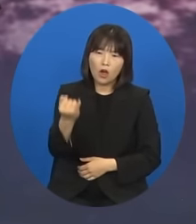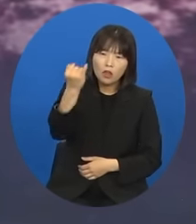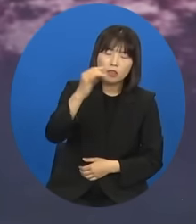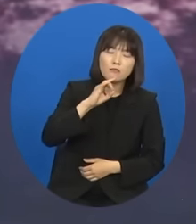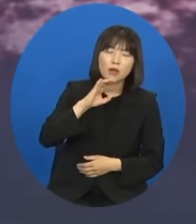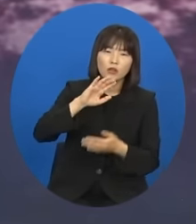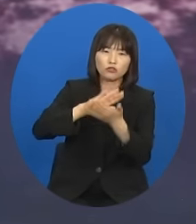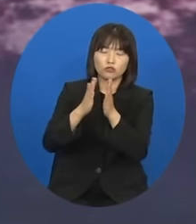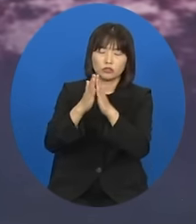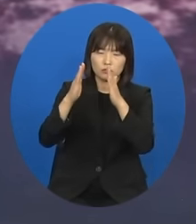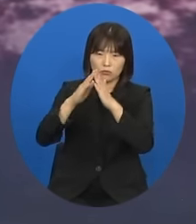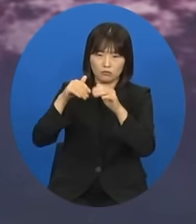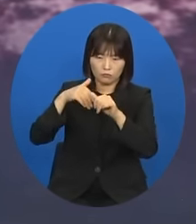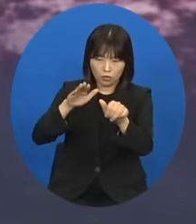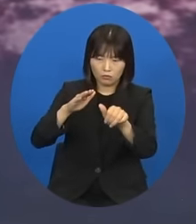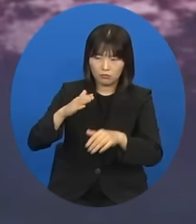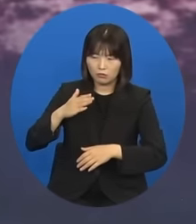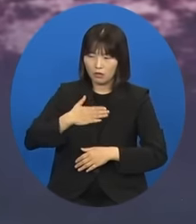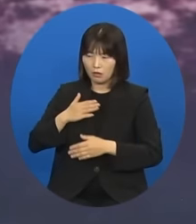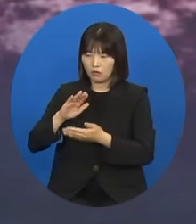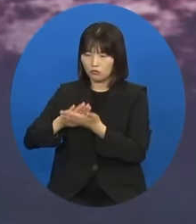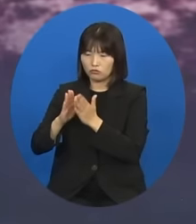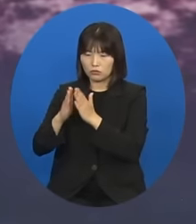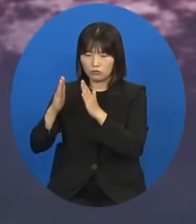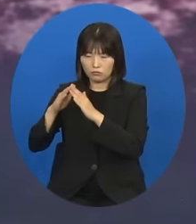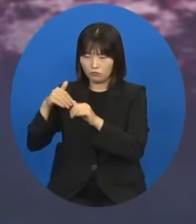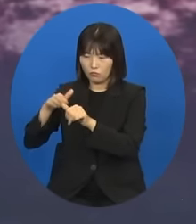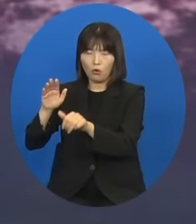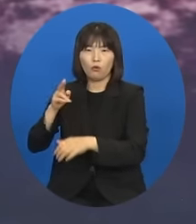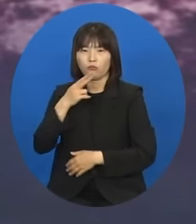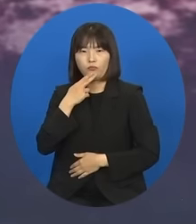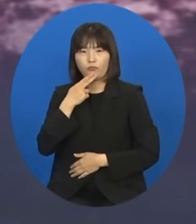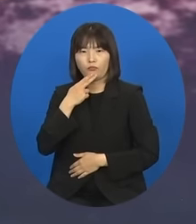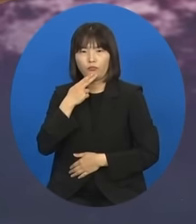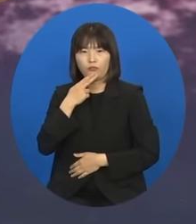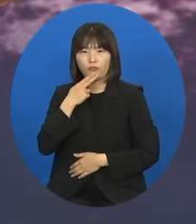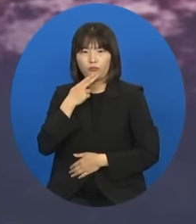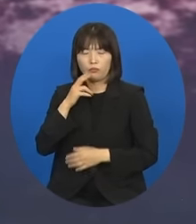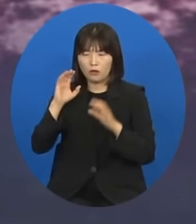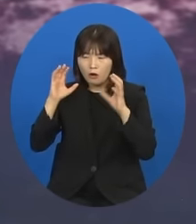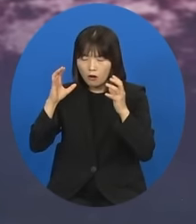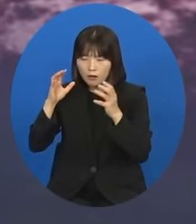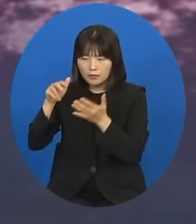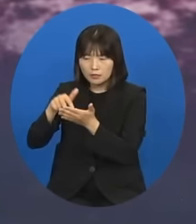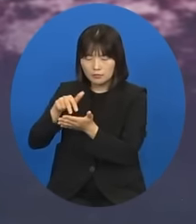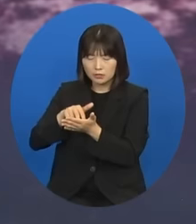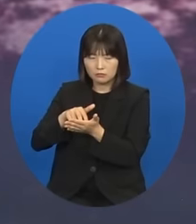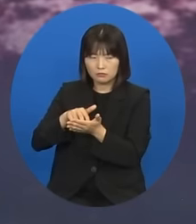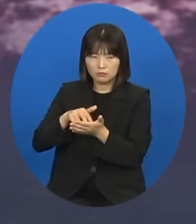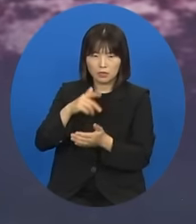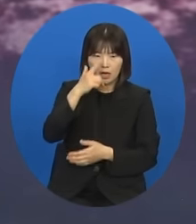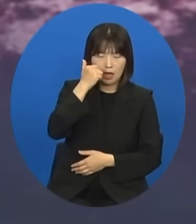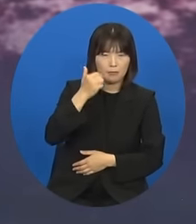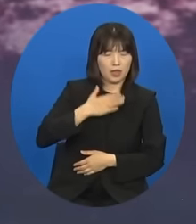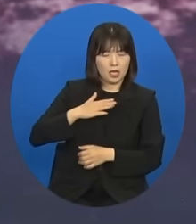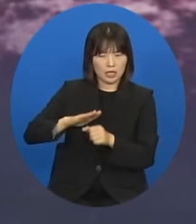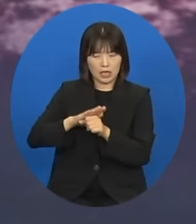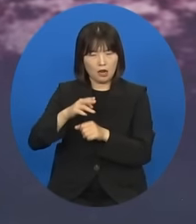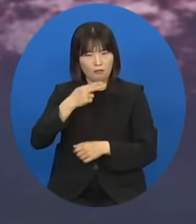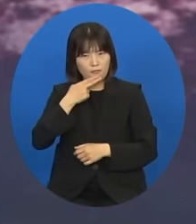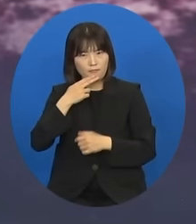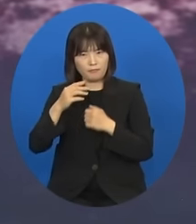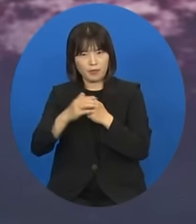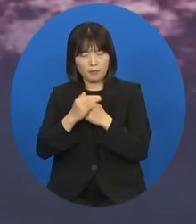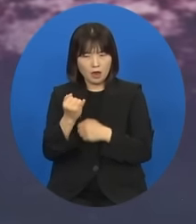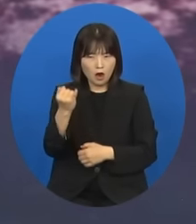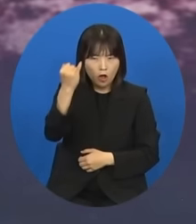자기는 유치원에 보내지 않은 거야 그니까 어린 나이의 입장에서는 아 아빠가 나를 사랑하지 않아서 언니만